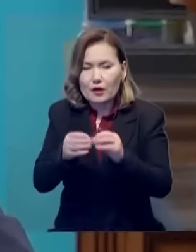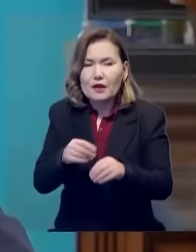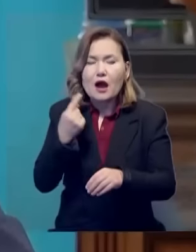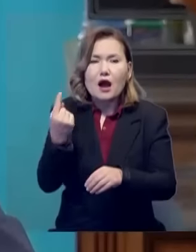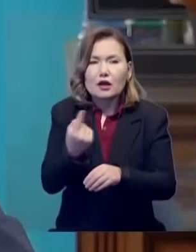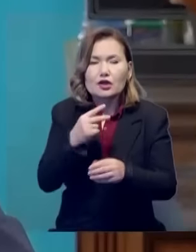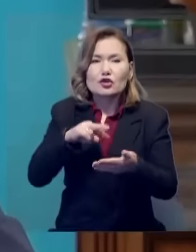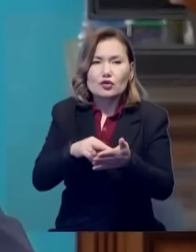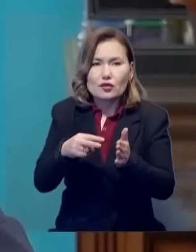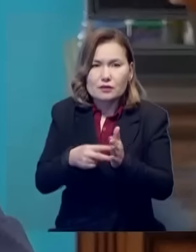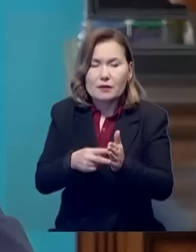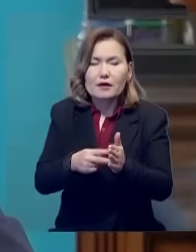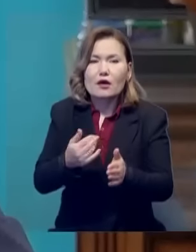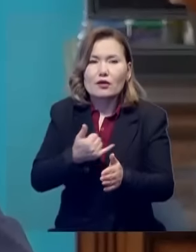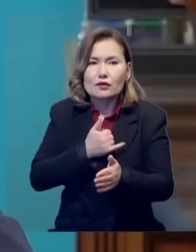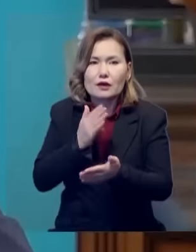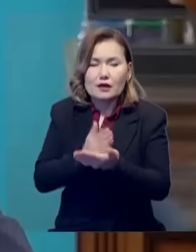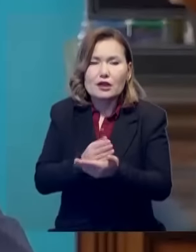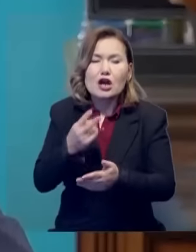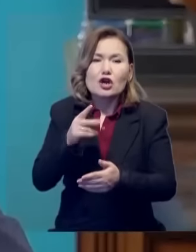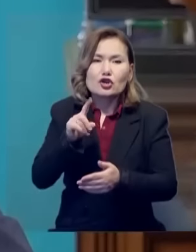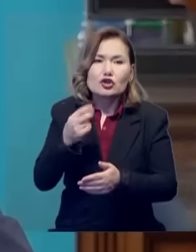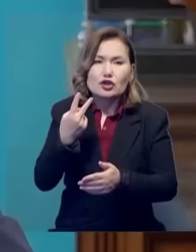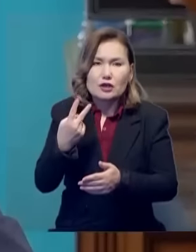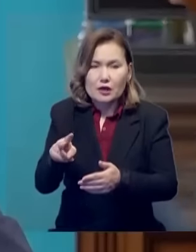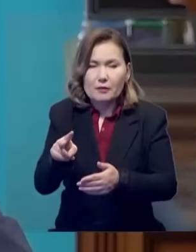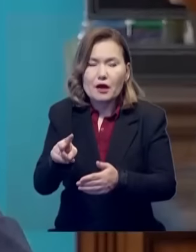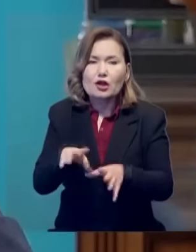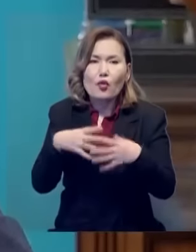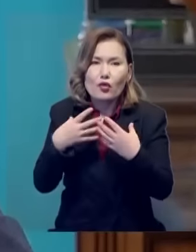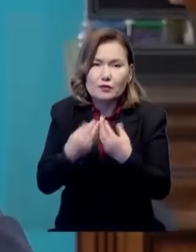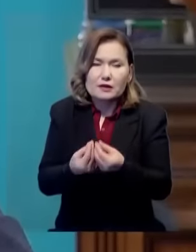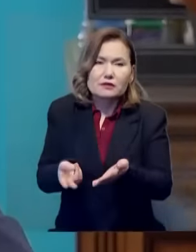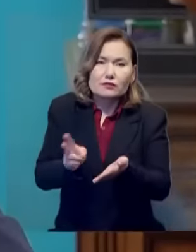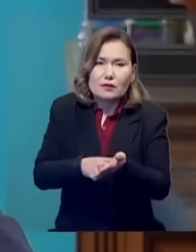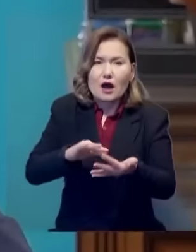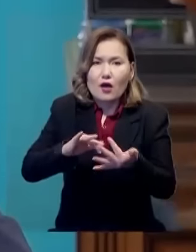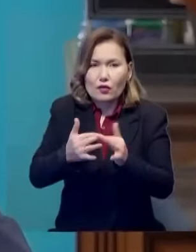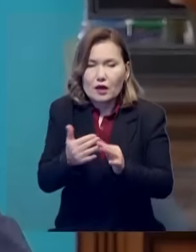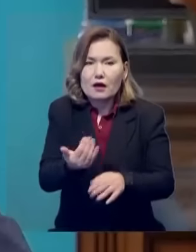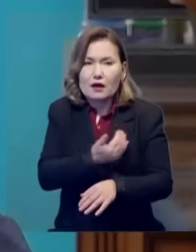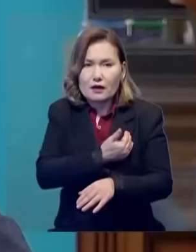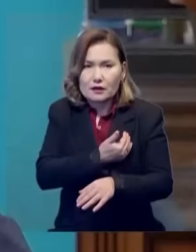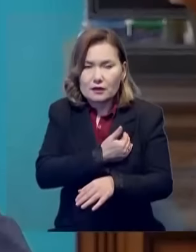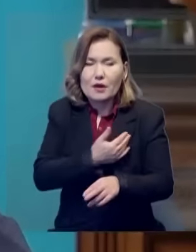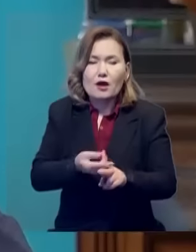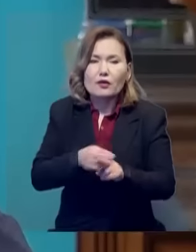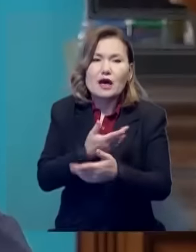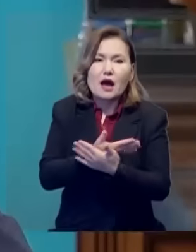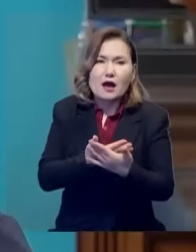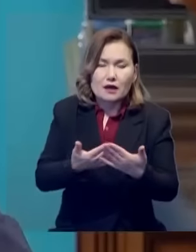жаңағы жоспарымыз біз 120-дай отбасына апару. Ол жерде біз жаңағы